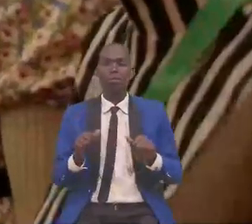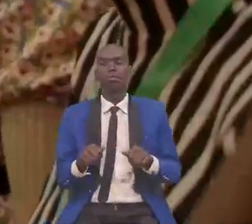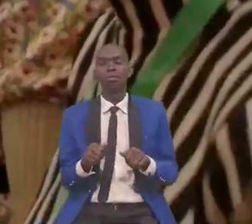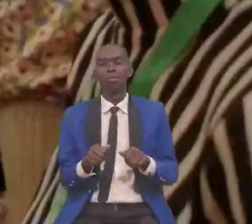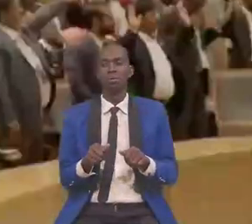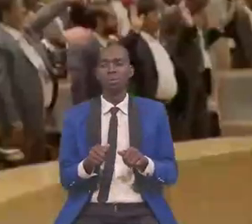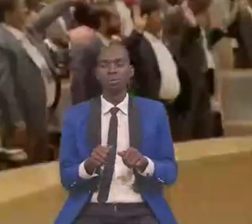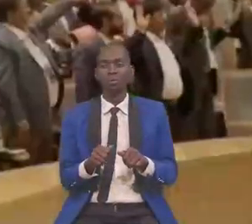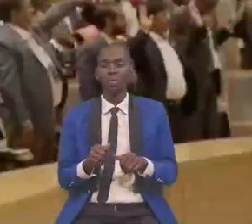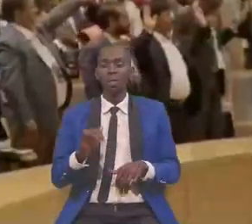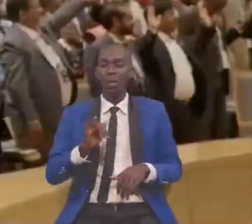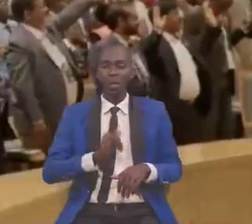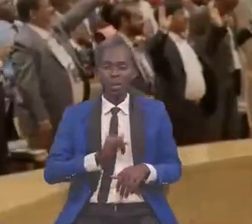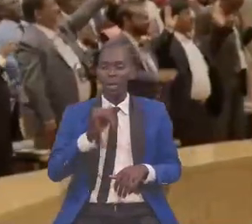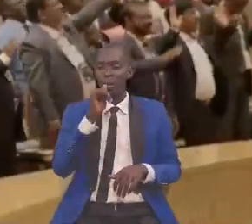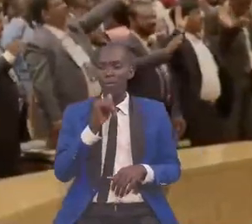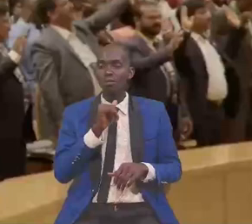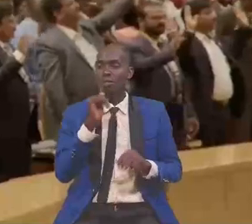Je suis imparable.